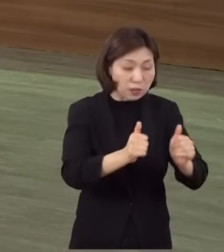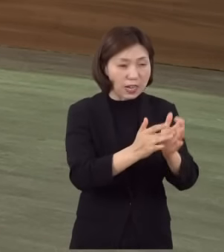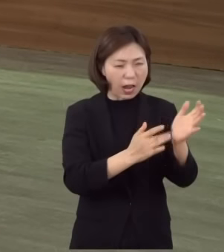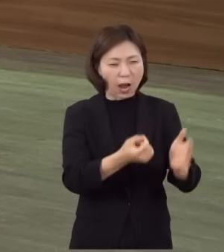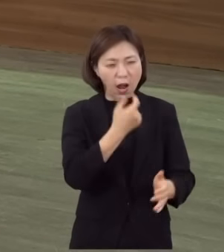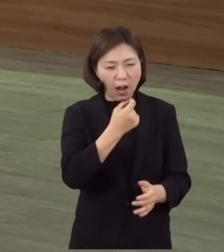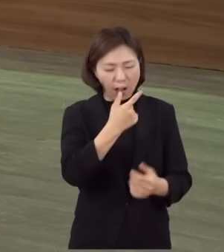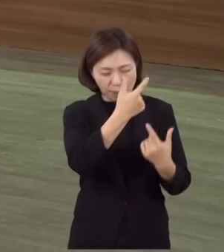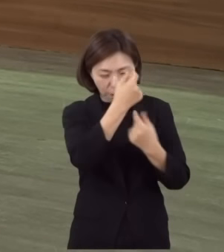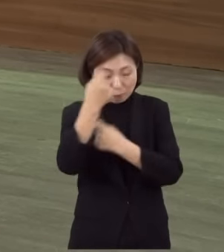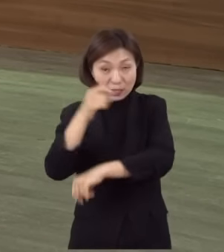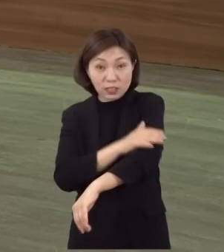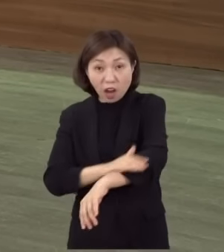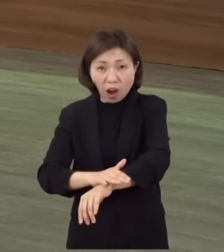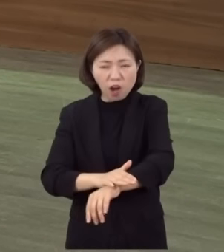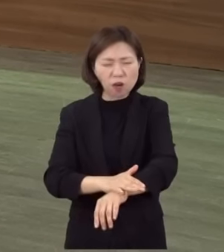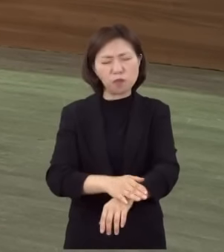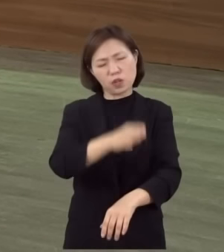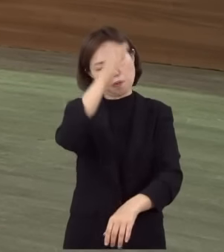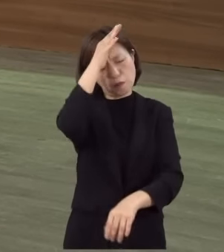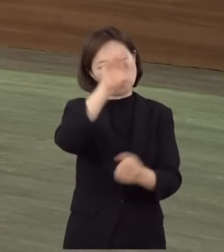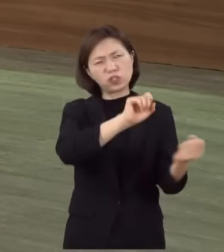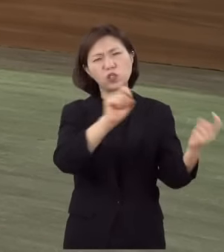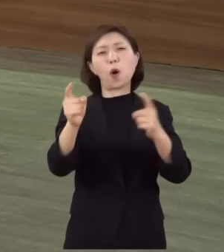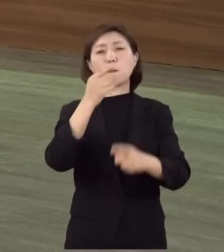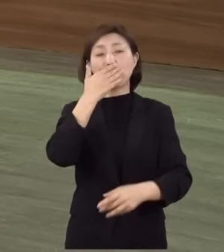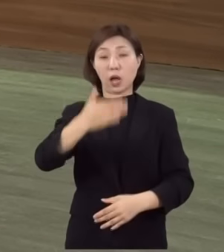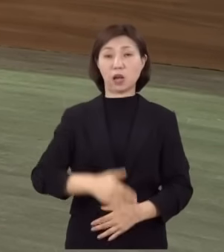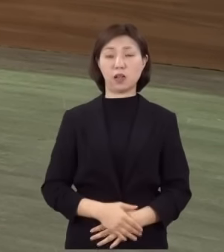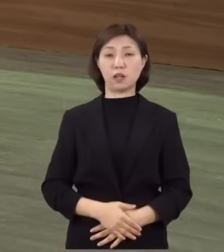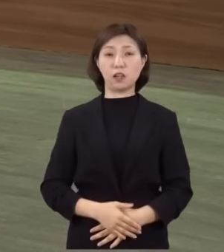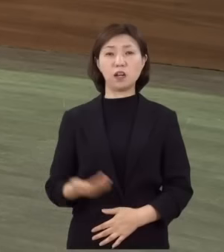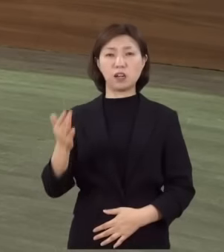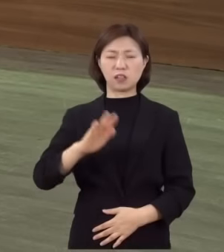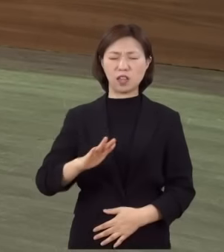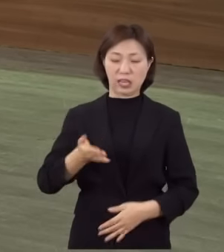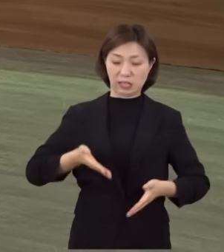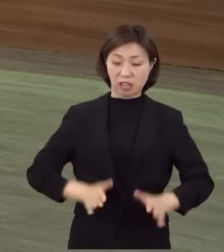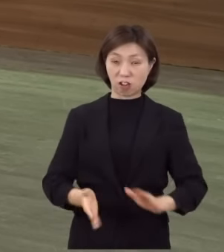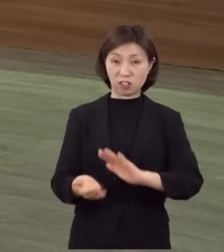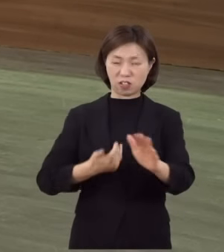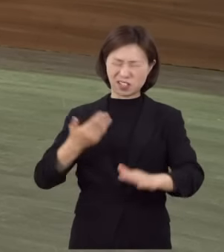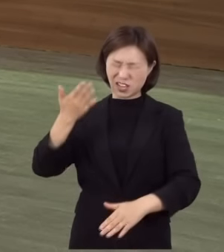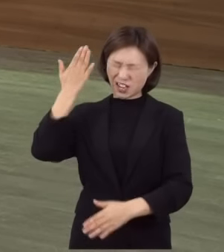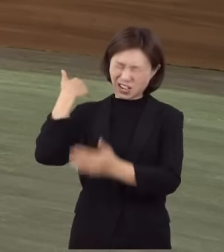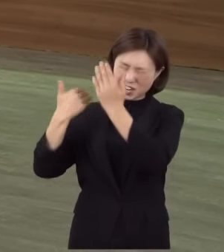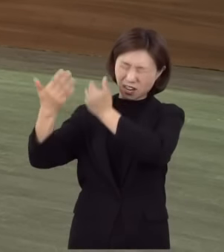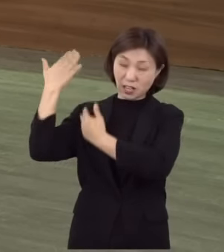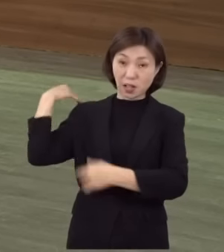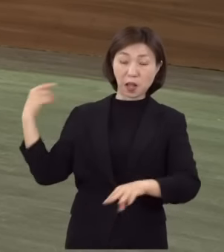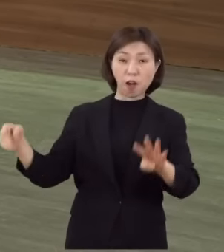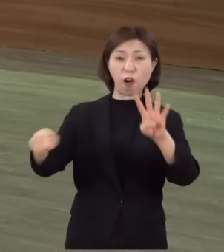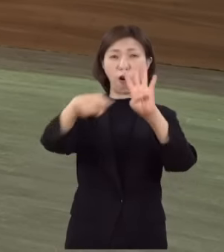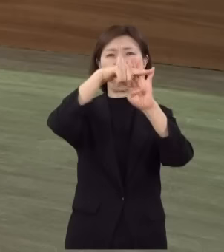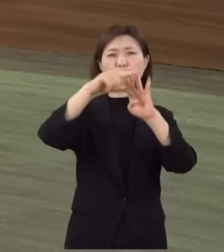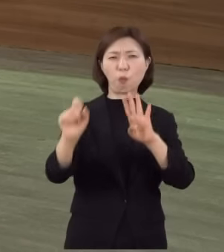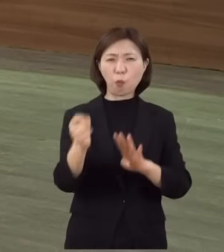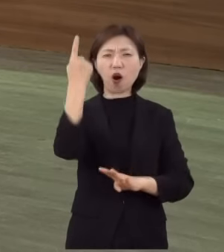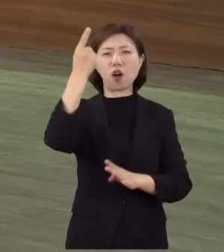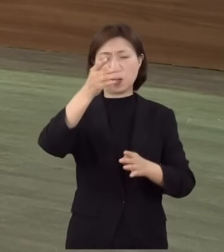생긴 업보의 병 내가 받아야 할 업보가 있어서 생긴 병은이